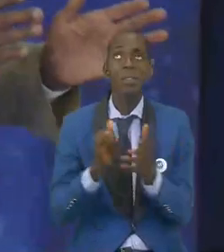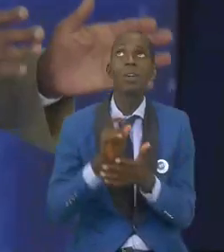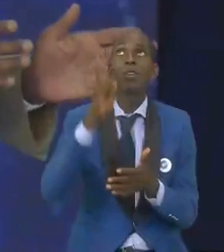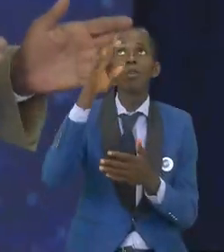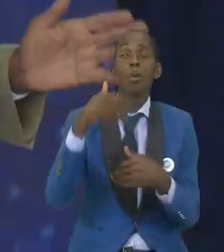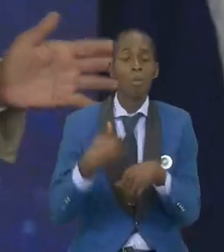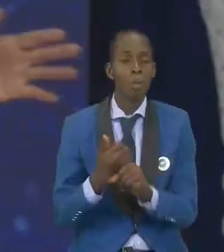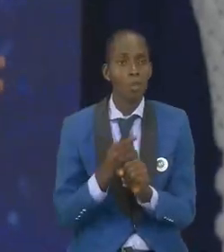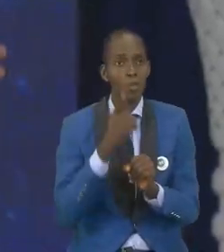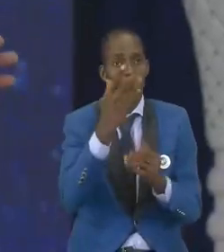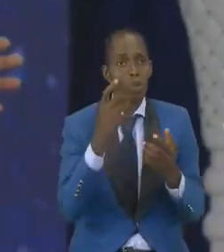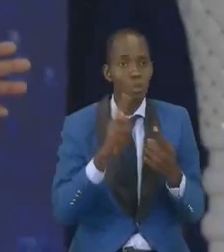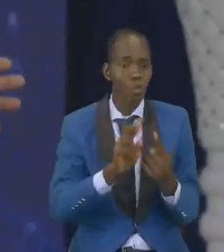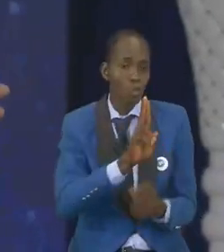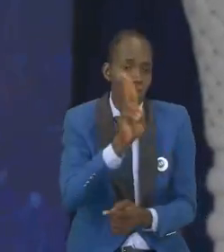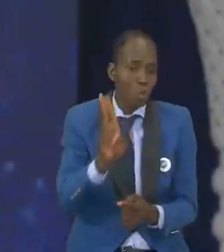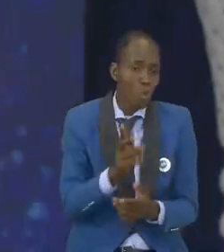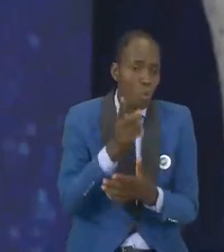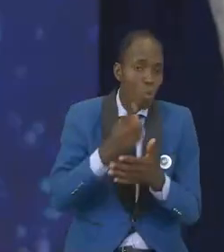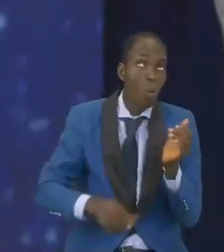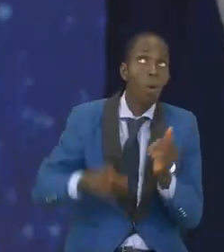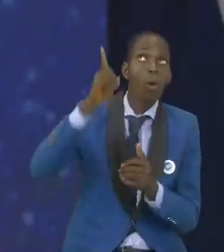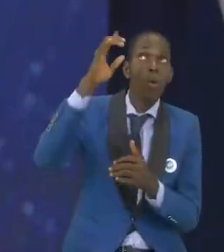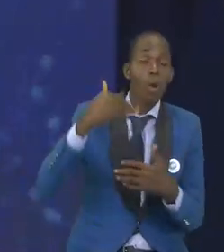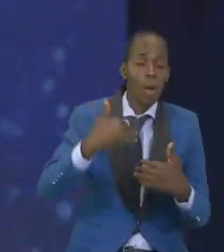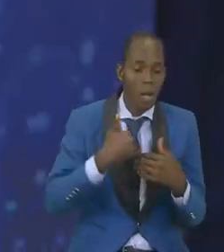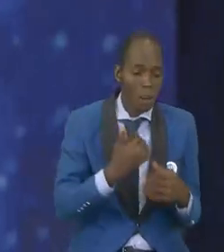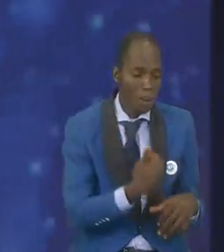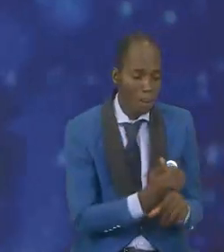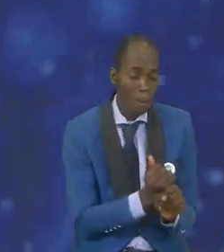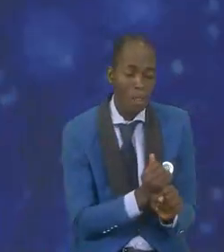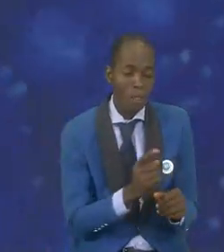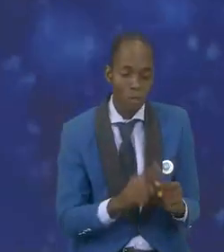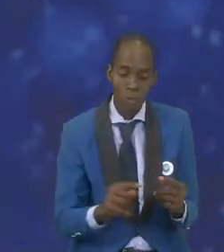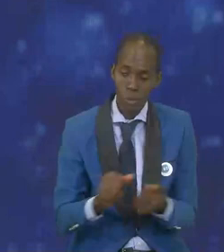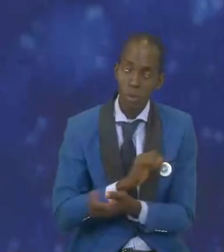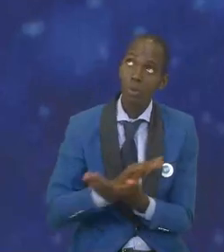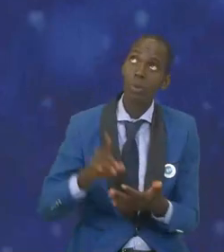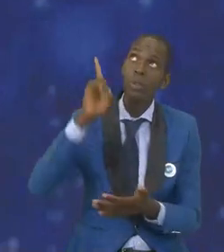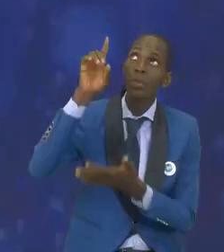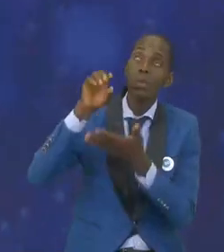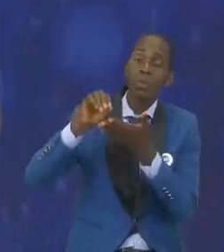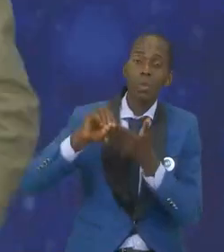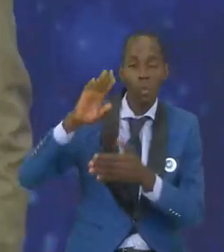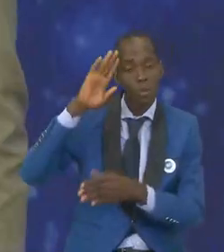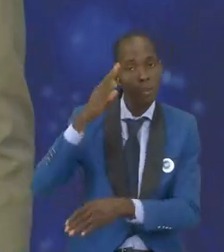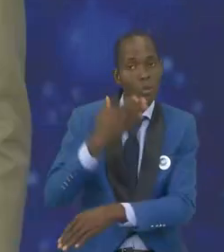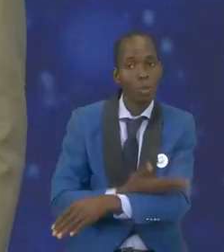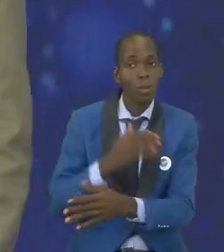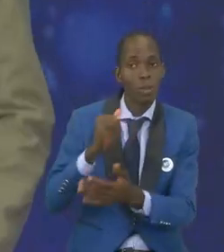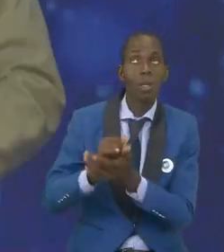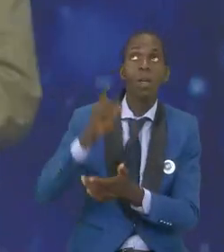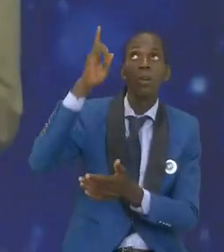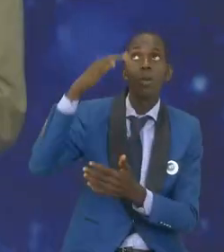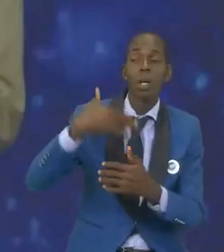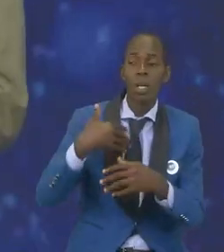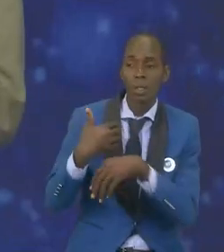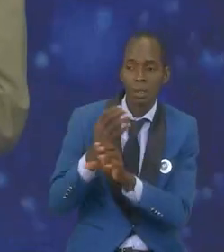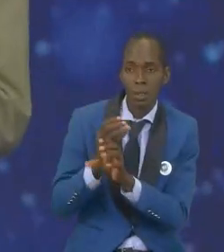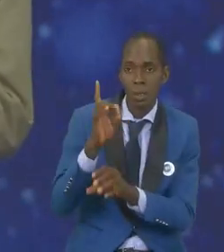les rats tout ce que Dieu m'aime a créé tu essayes d'utiliser ce que Dieu a créé pour détruire son